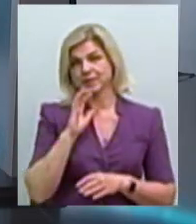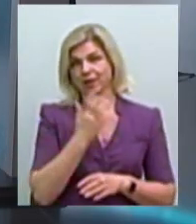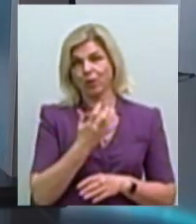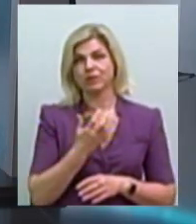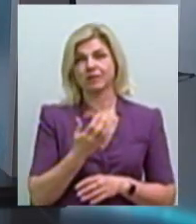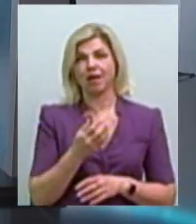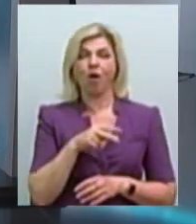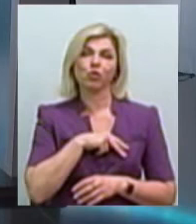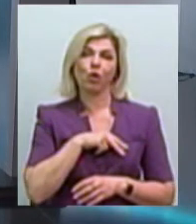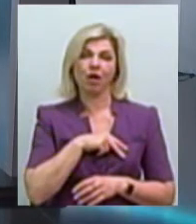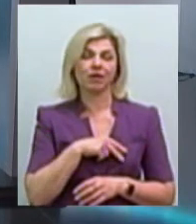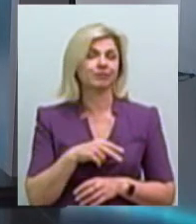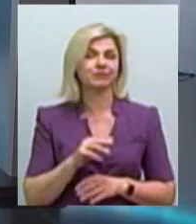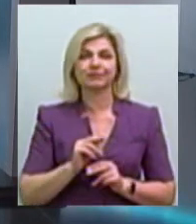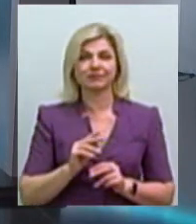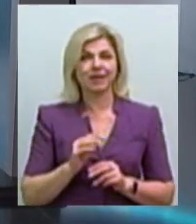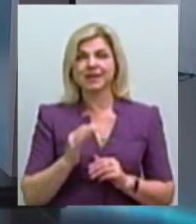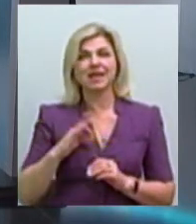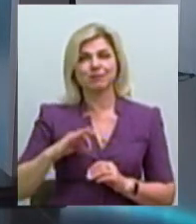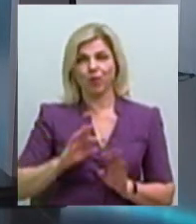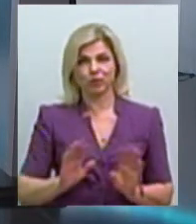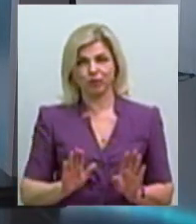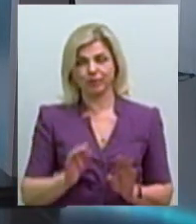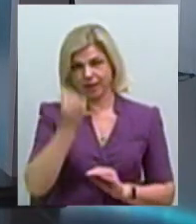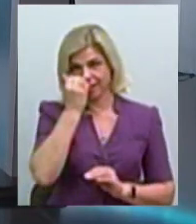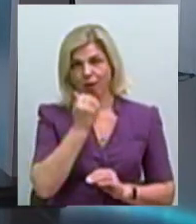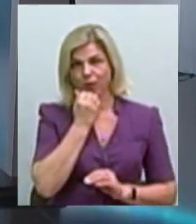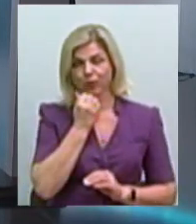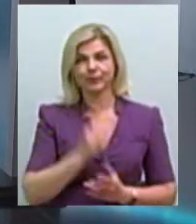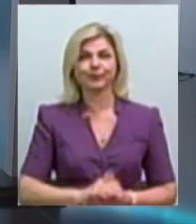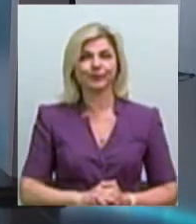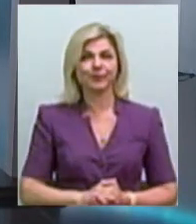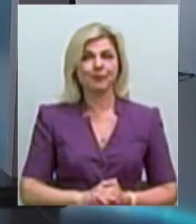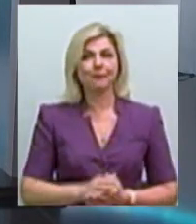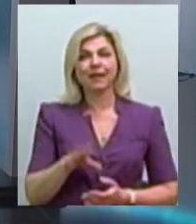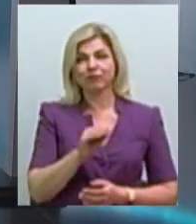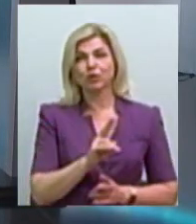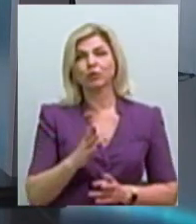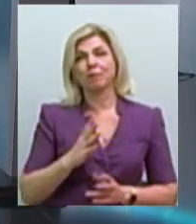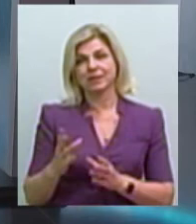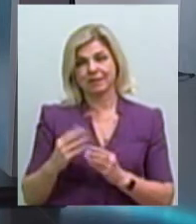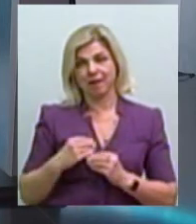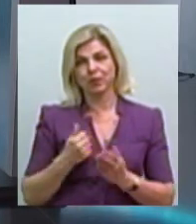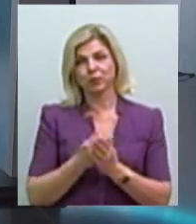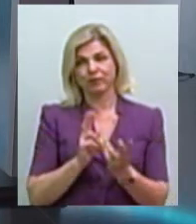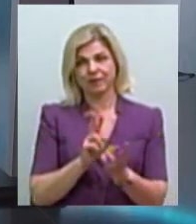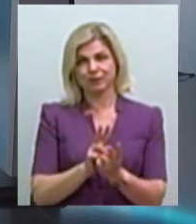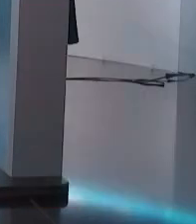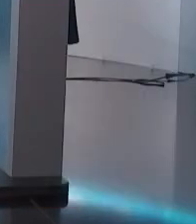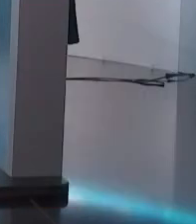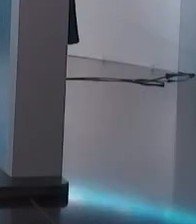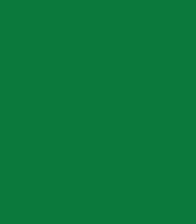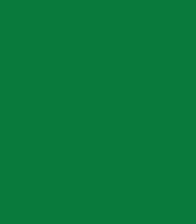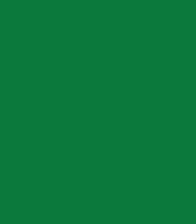гонорар. Ми це не практикуємо. Дякую, дякую, Оксано. Дякую всім, хто був з нами. Побачимось в ефірі. Спасибі.